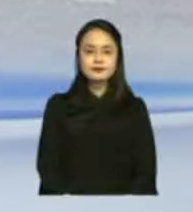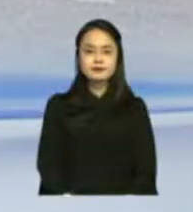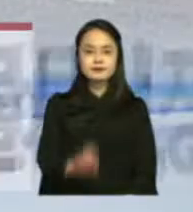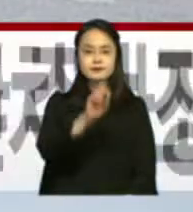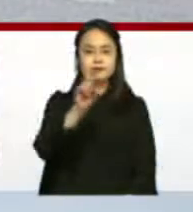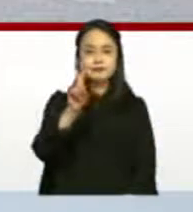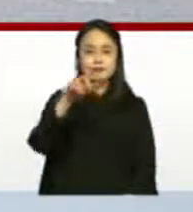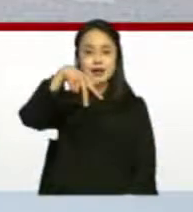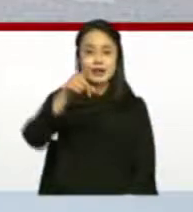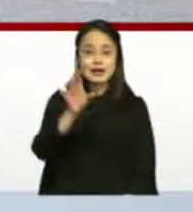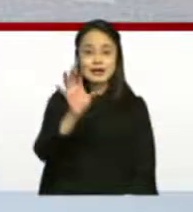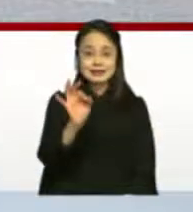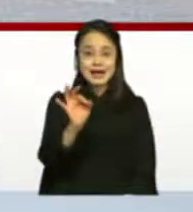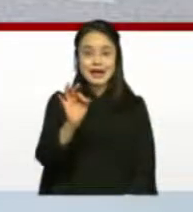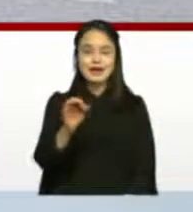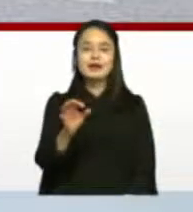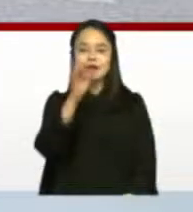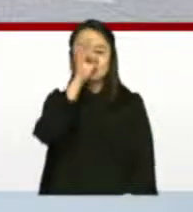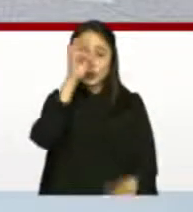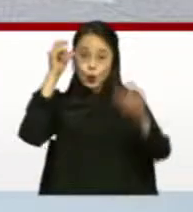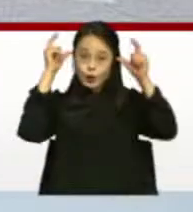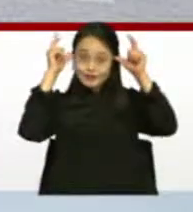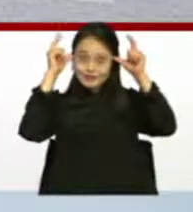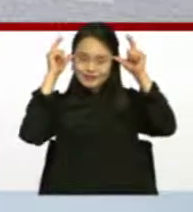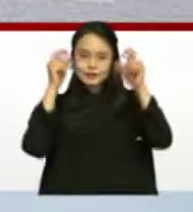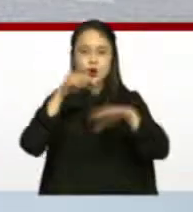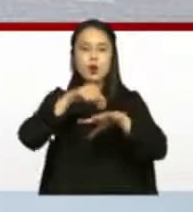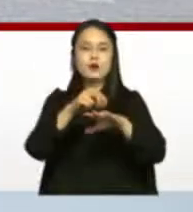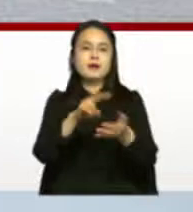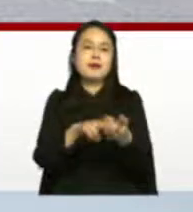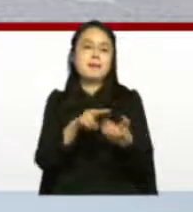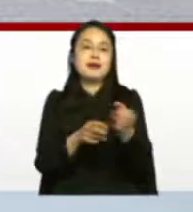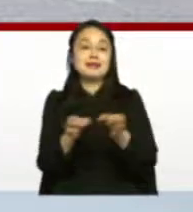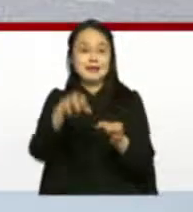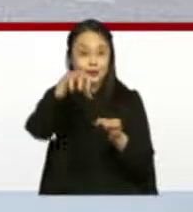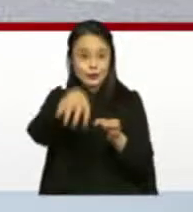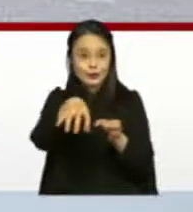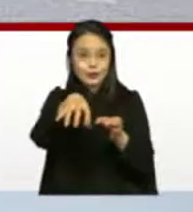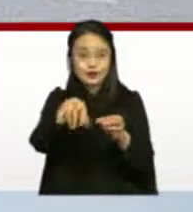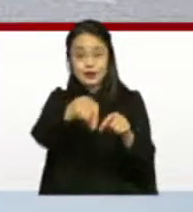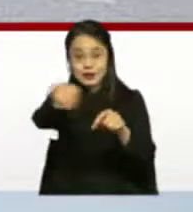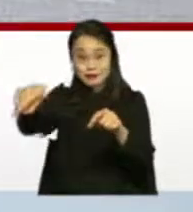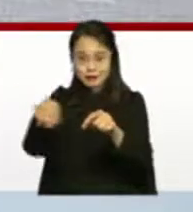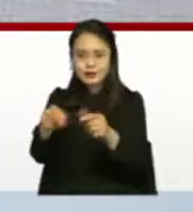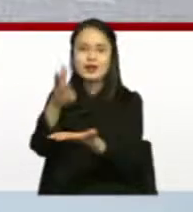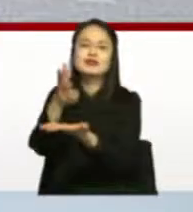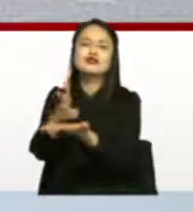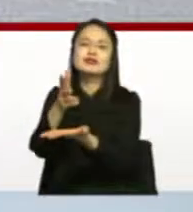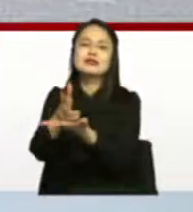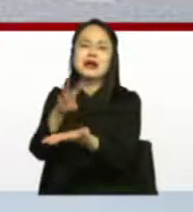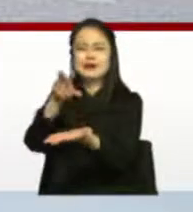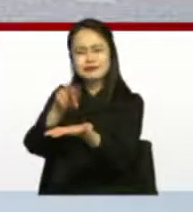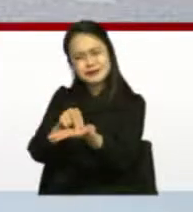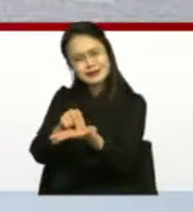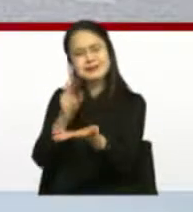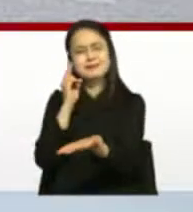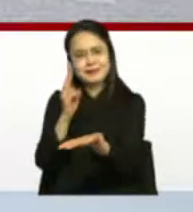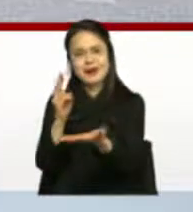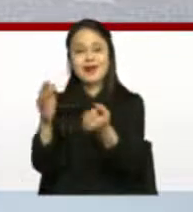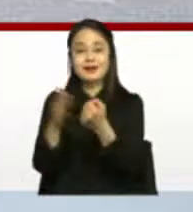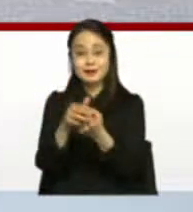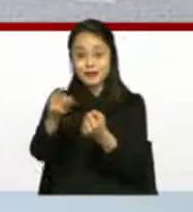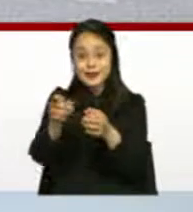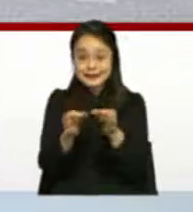마장 축산물 시장에 130면 규모의 대형 주차장 건립이 확정됐습니 평소 주차난을 겪고 있는 시장